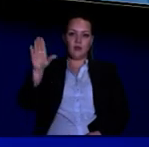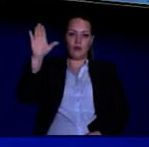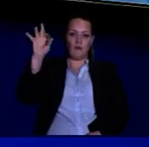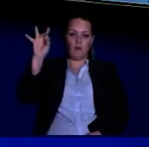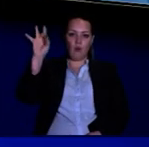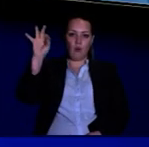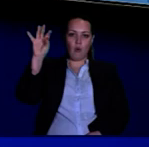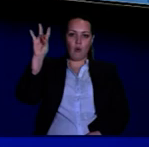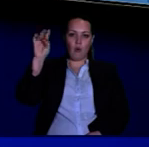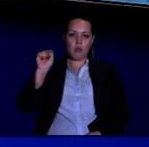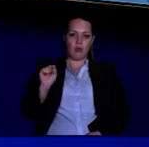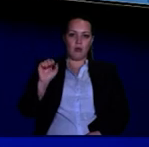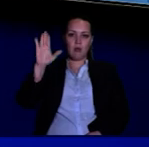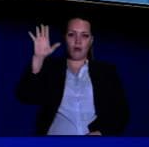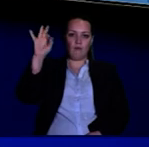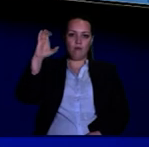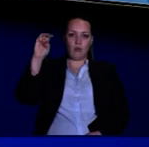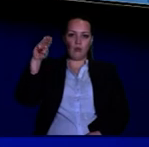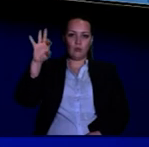ворона, восток,